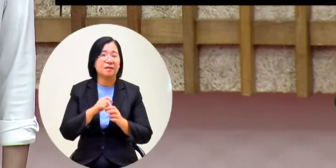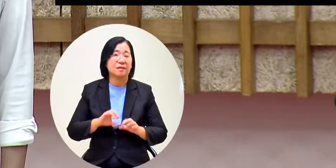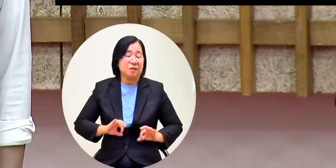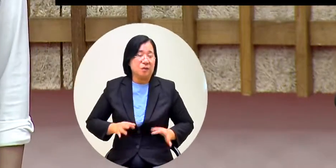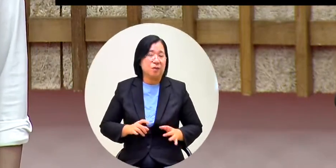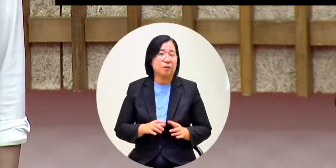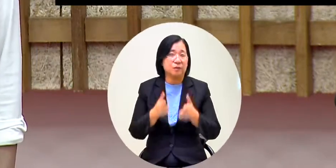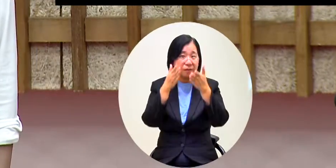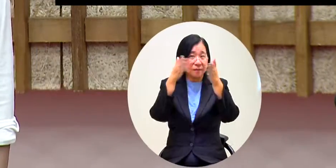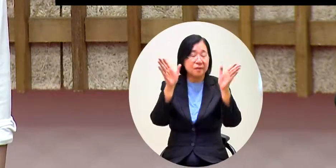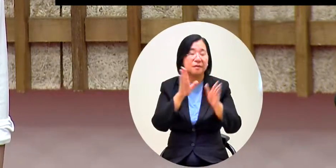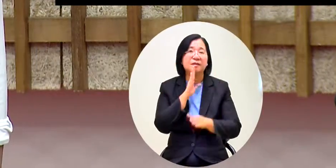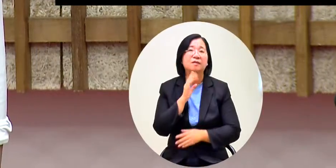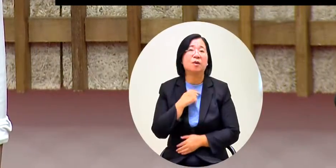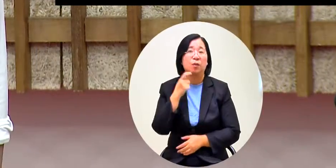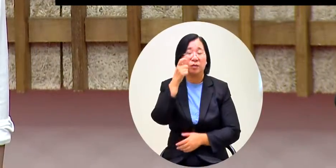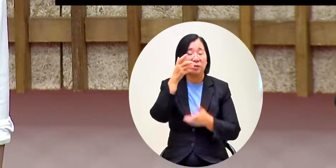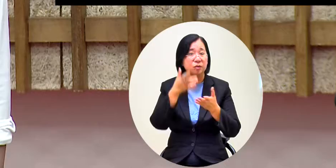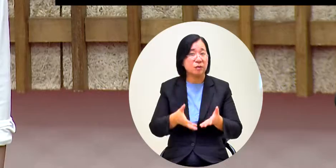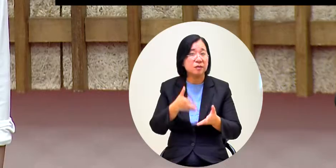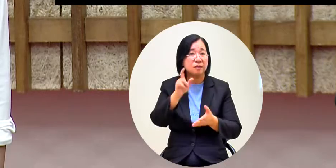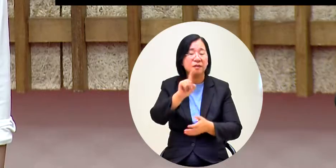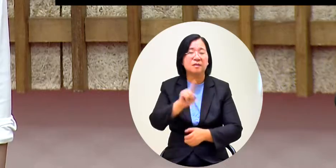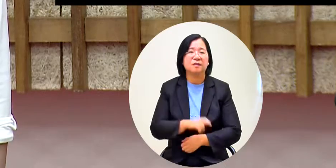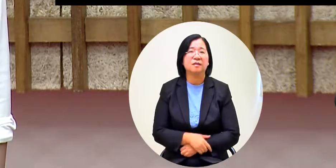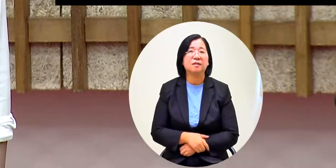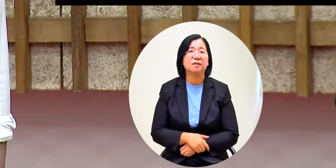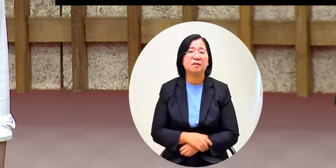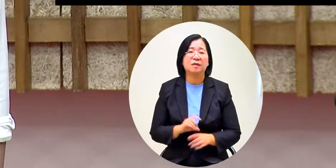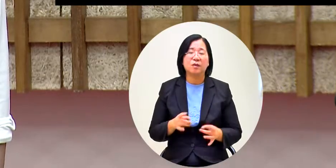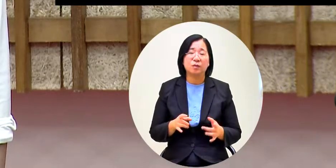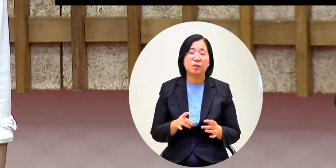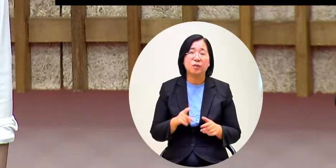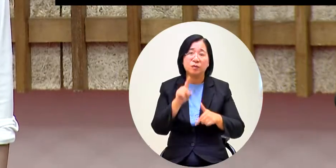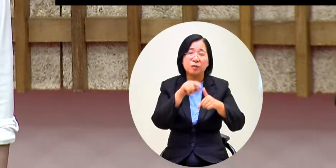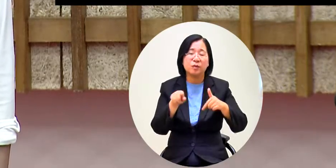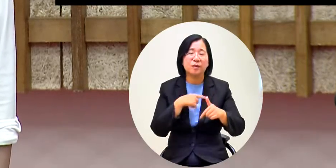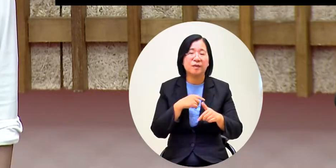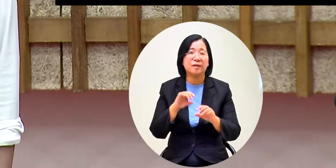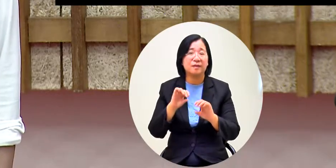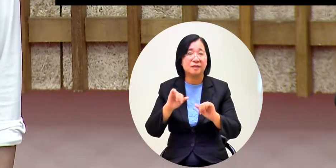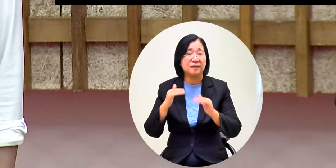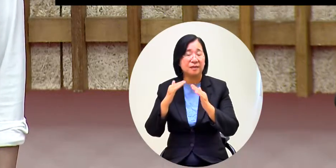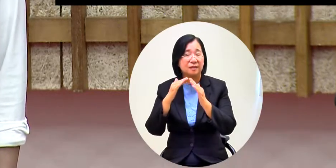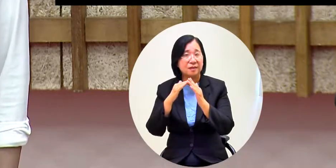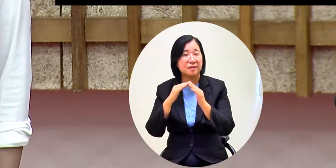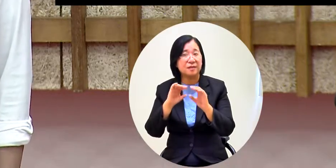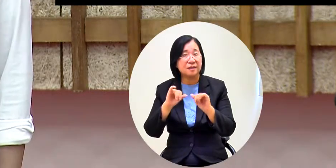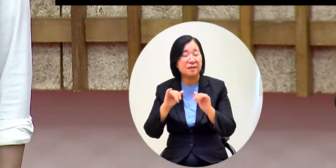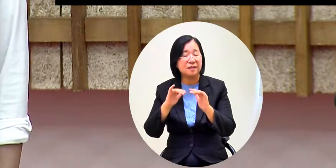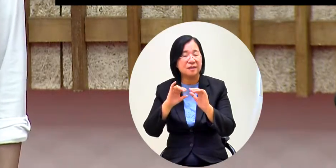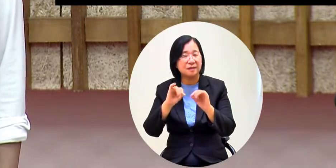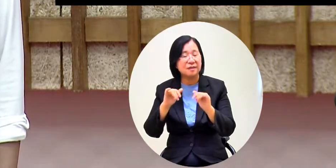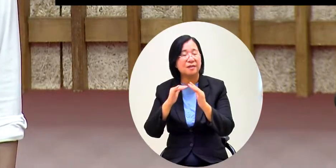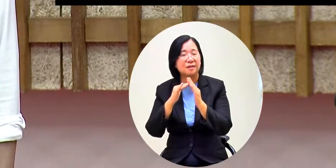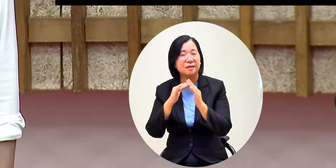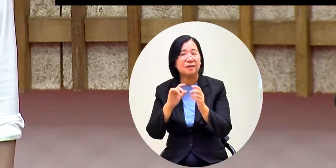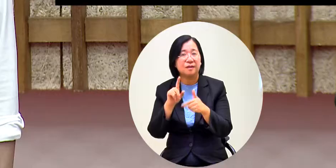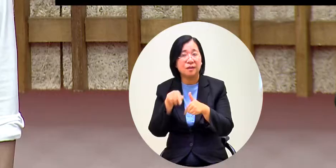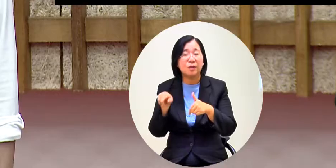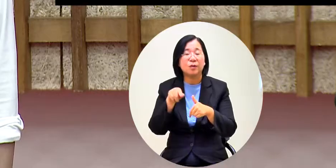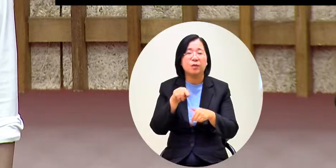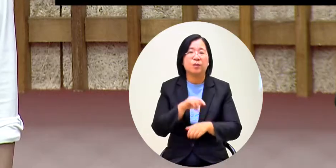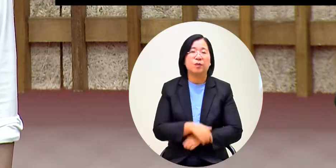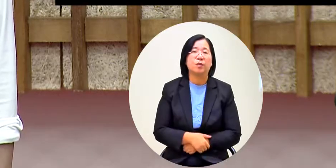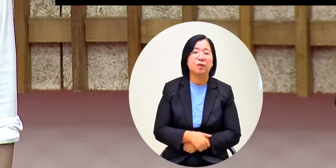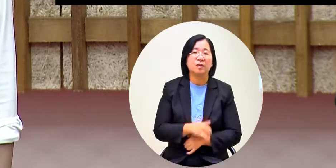野，可是我更重视的是说，其实要怎么国际化之前，我们一定要有在地化，有在地的文化可以更多的发扬光大。在地的这